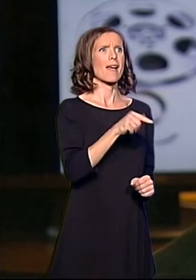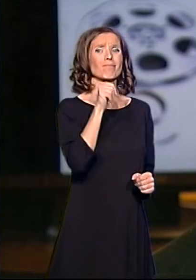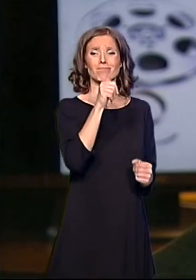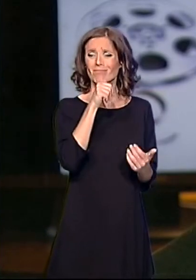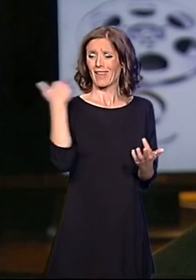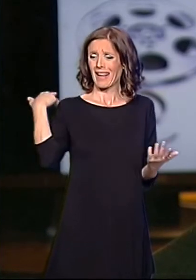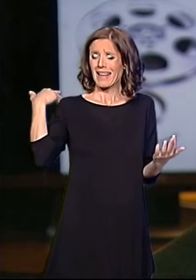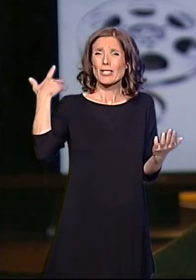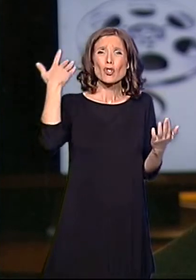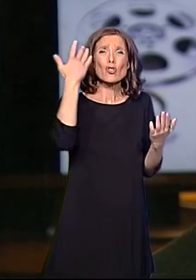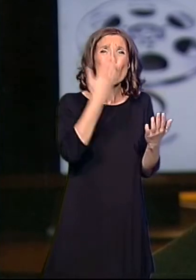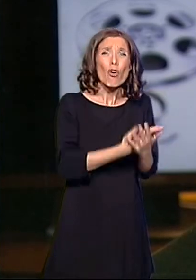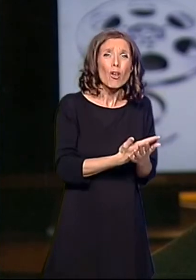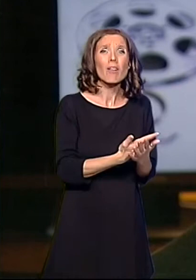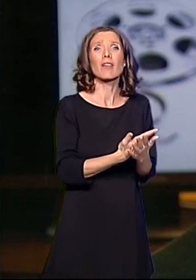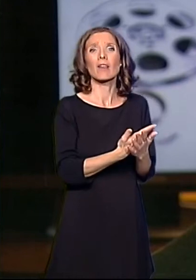civilizacija nosi